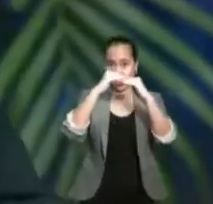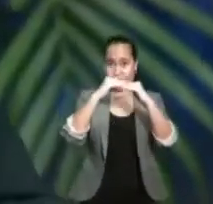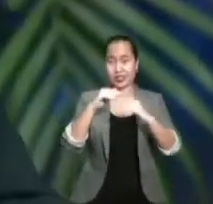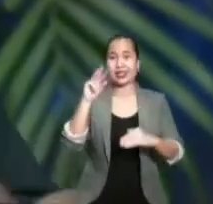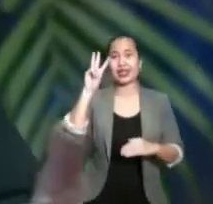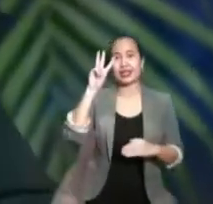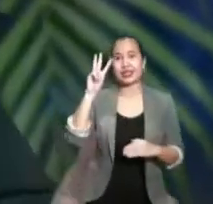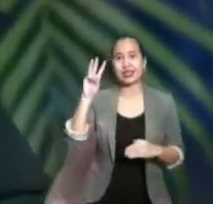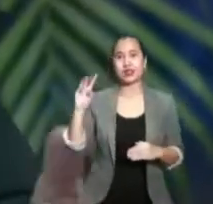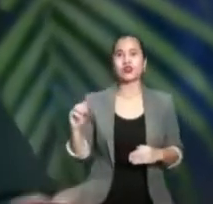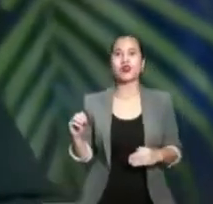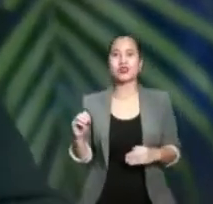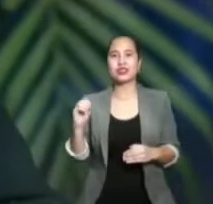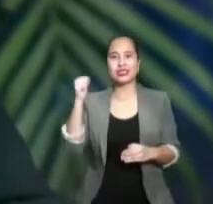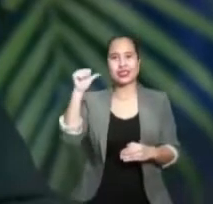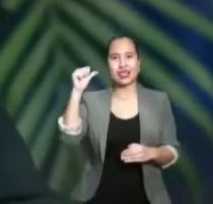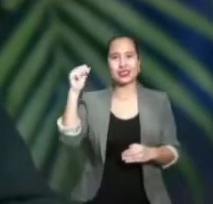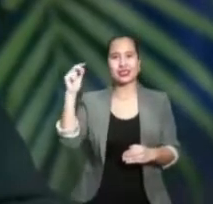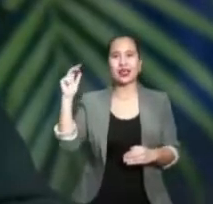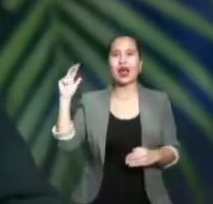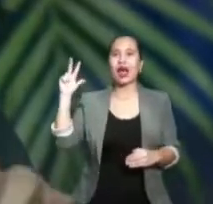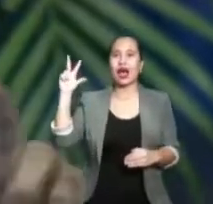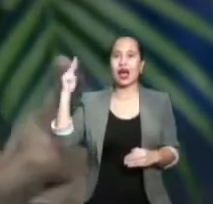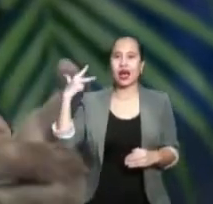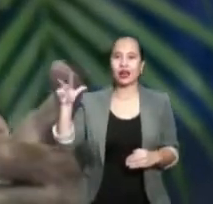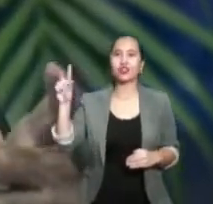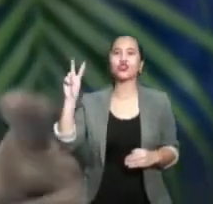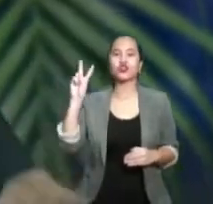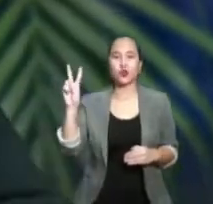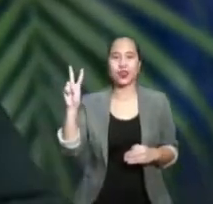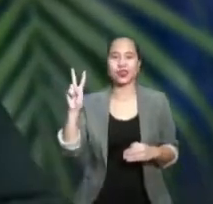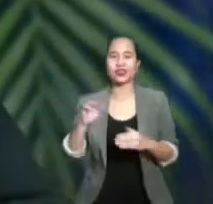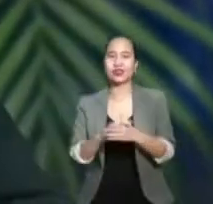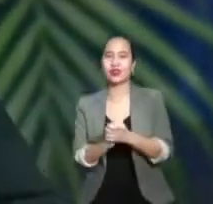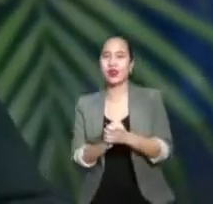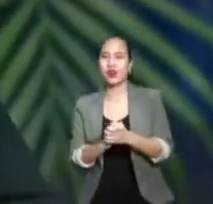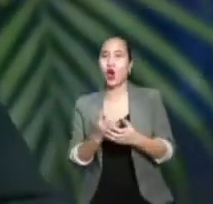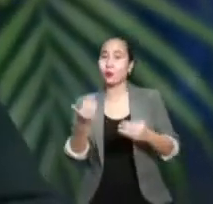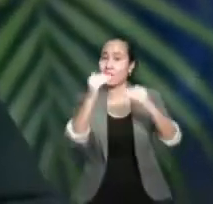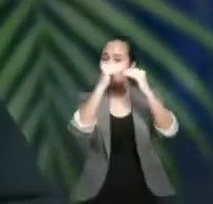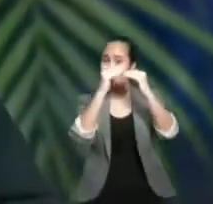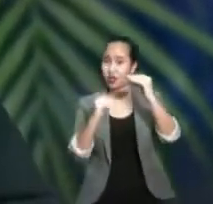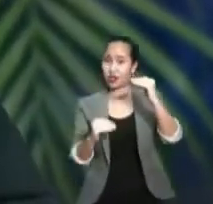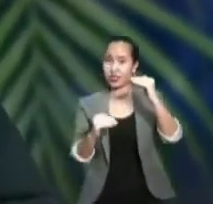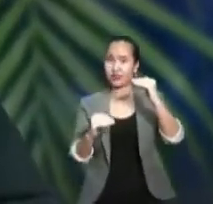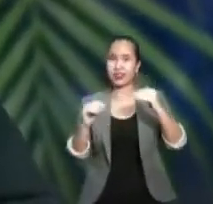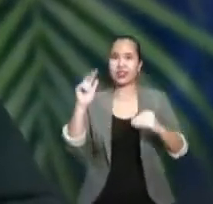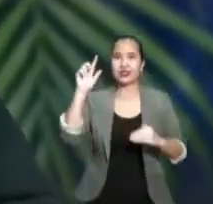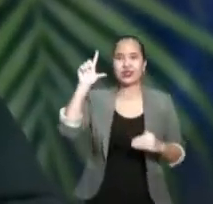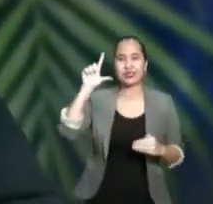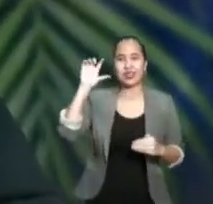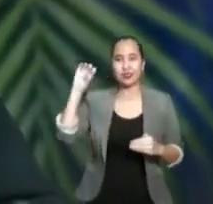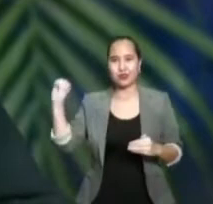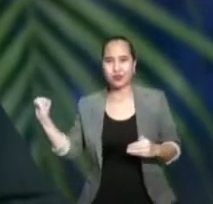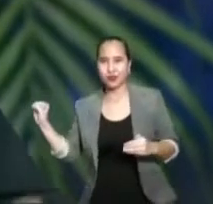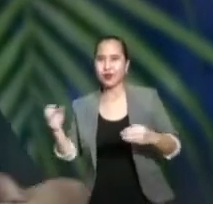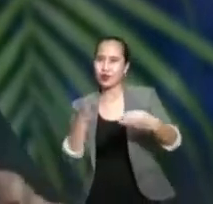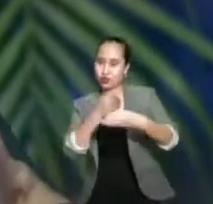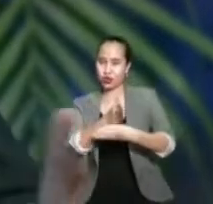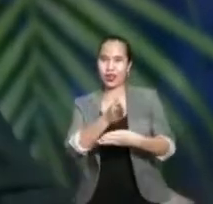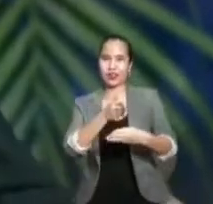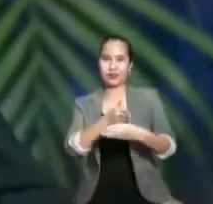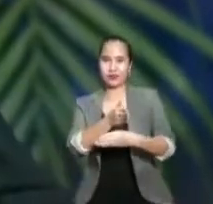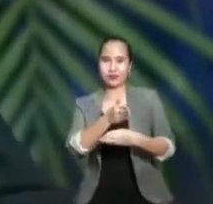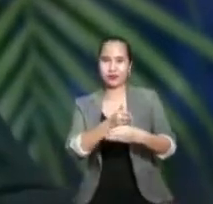3.628 betalen geen belasting. Omdat de heffingskorting van 750 gecontinueerd